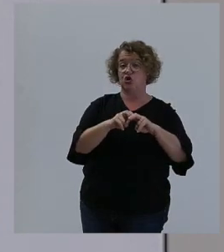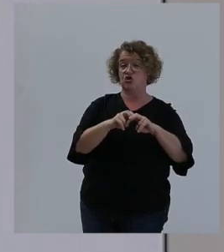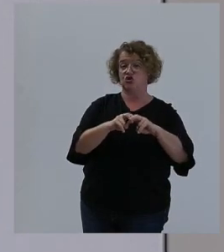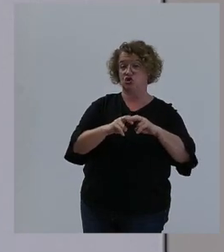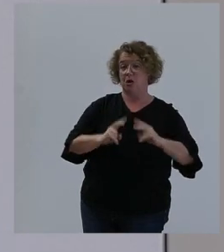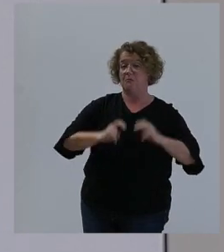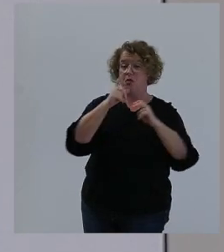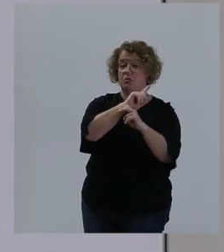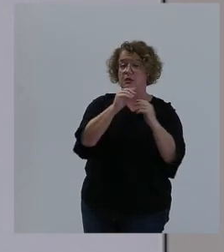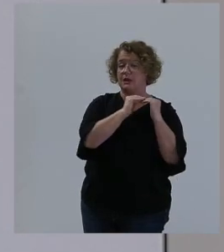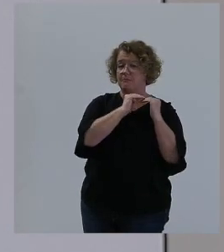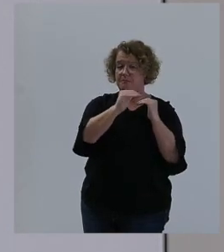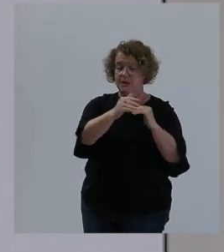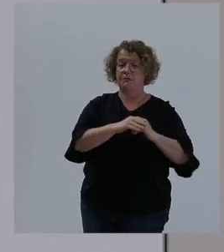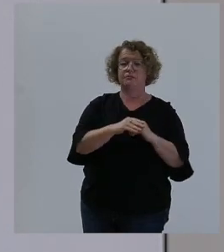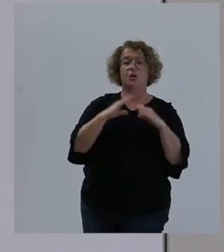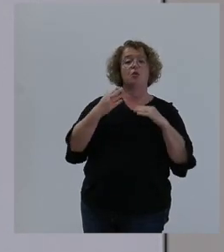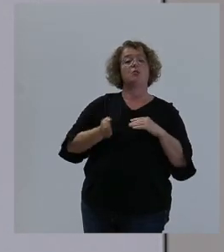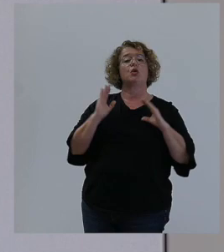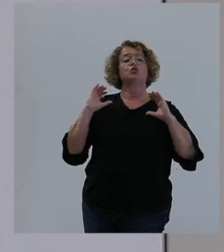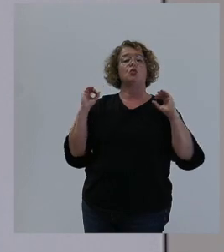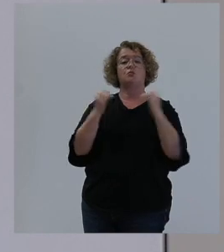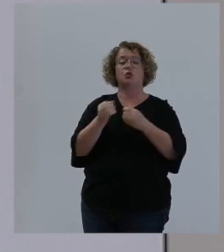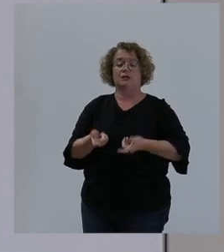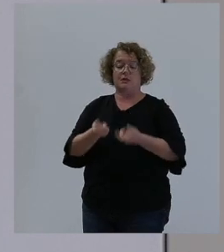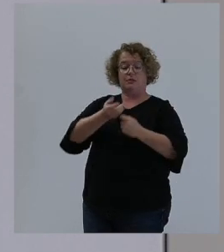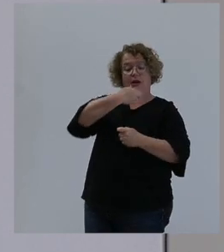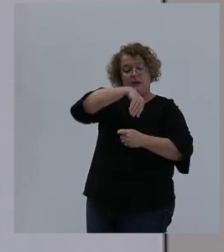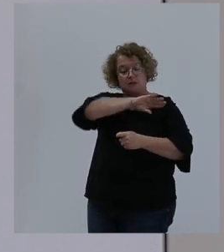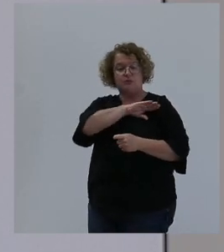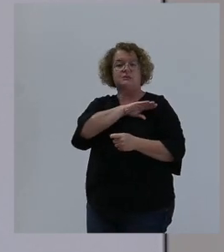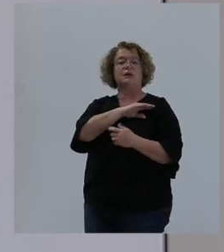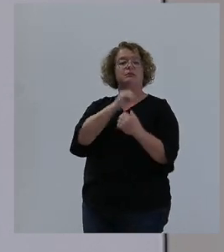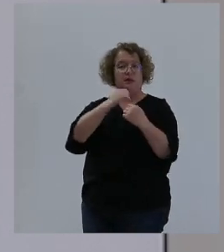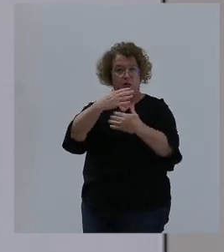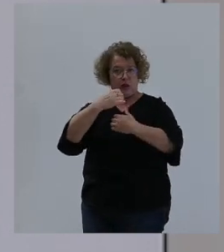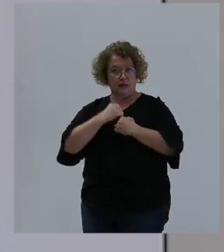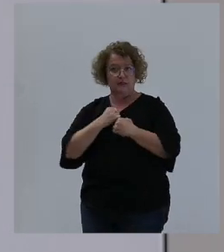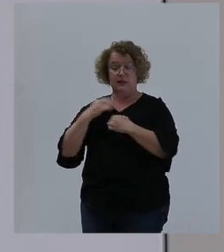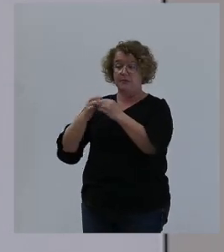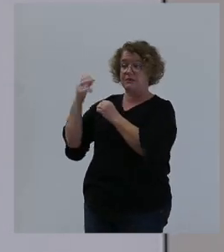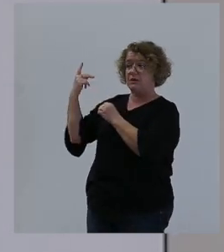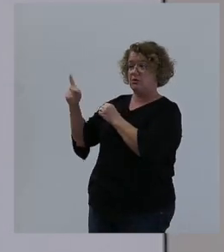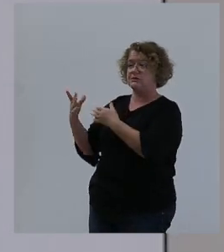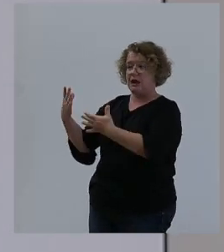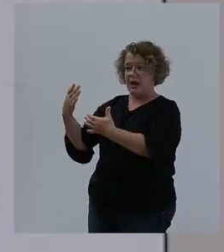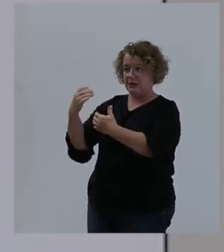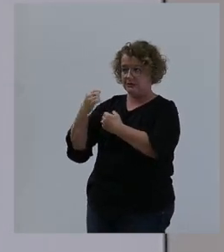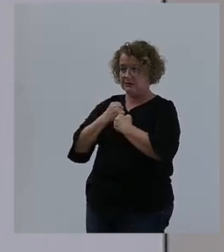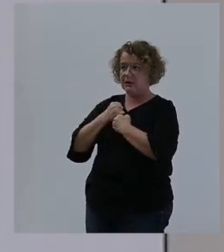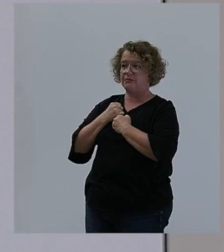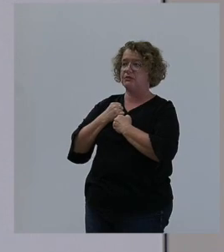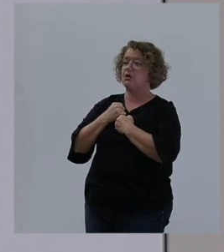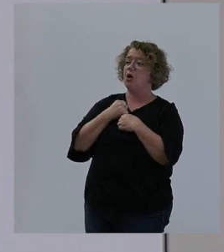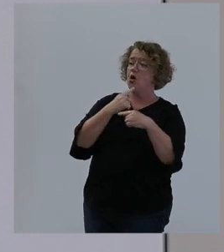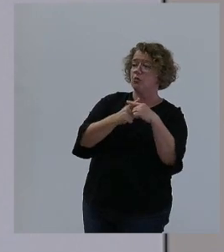la responsabilité de Bordeaux-Montaigne. La responsabilité, cela signifie que nous assumerons le bilan en faisant avec le retard, les faiblesses, mais aussi